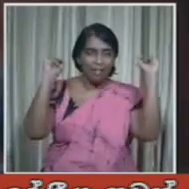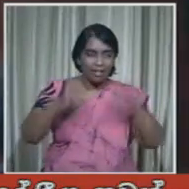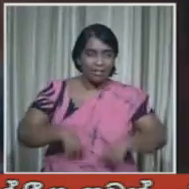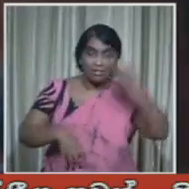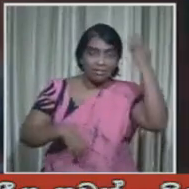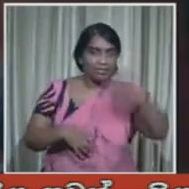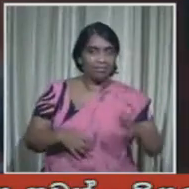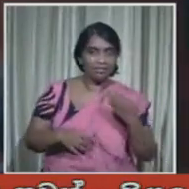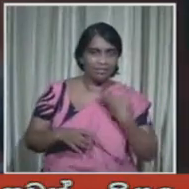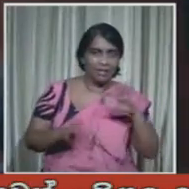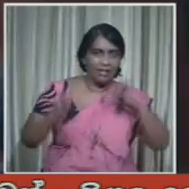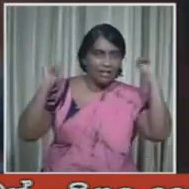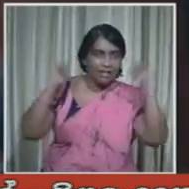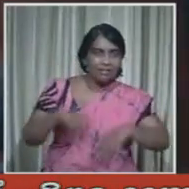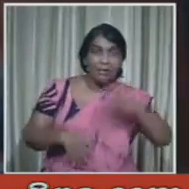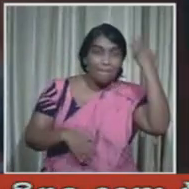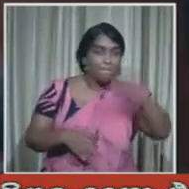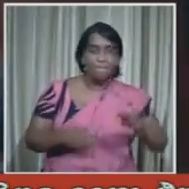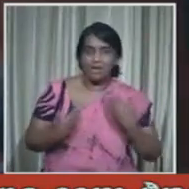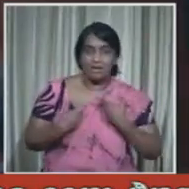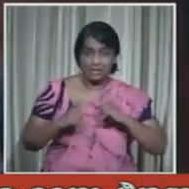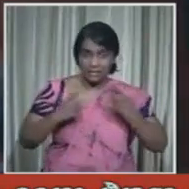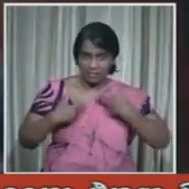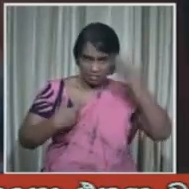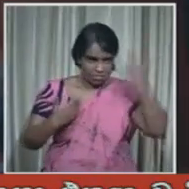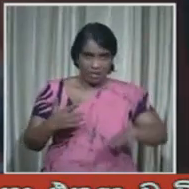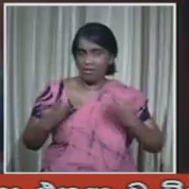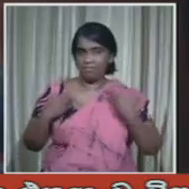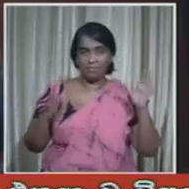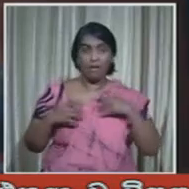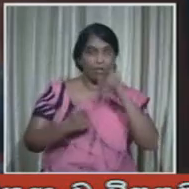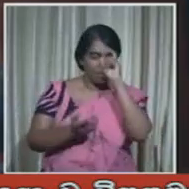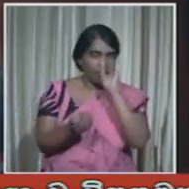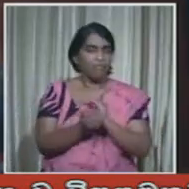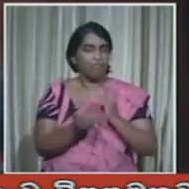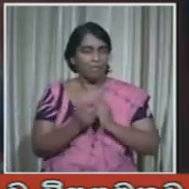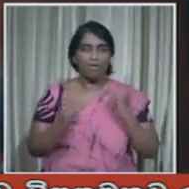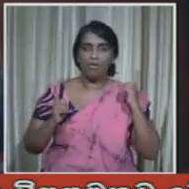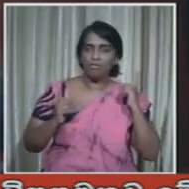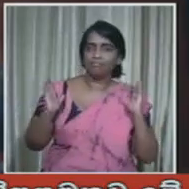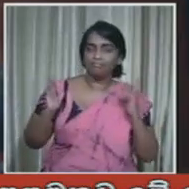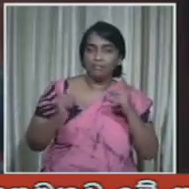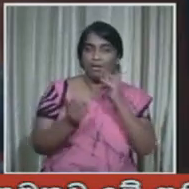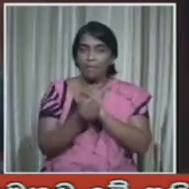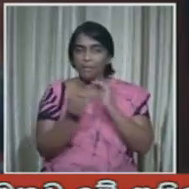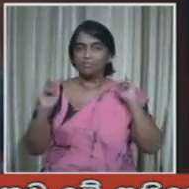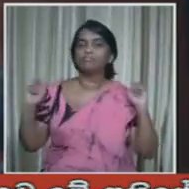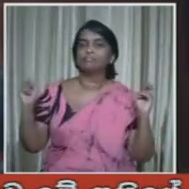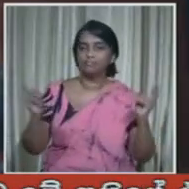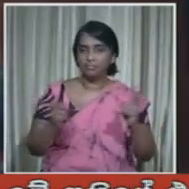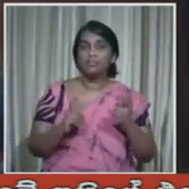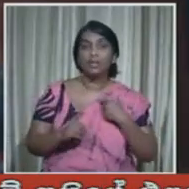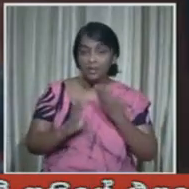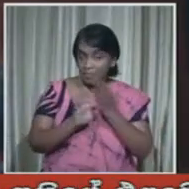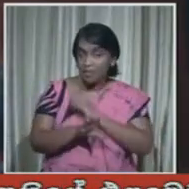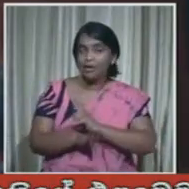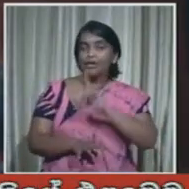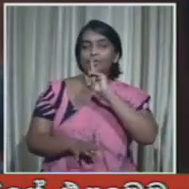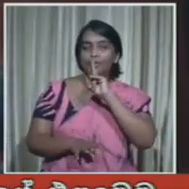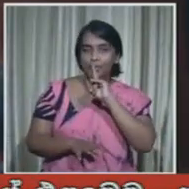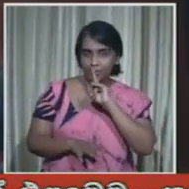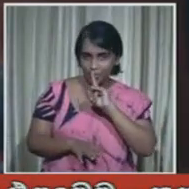වෙන්න ලාභයට බිලිගන්න හම්බෙන්නේ අපේ ජීවිත අපි ආරක්ෂාව පිළිබඳ ඕනෑමටත් වඩා වැඩියෙන් හිතනවා මා කලින් කිව්වෙත් ඒකයි